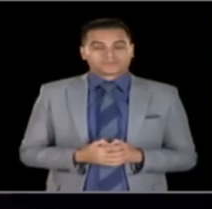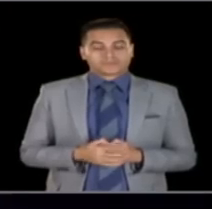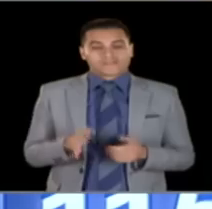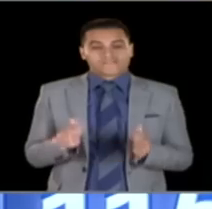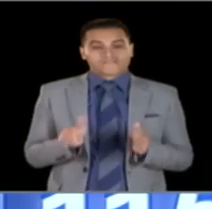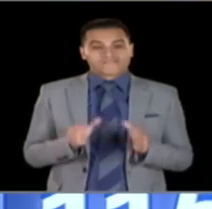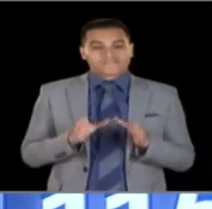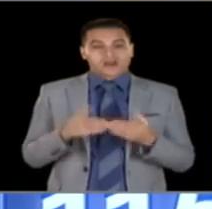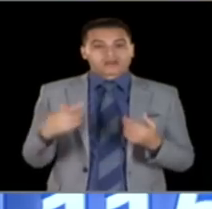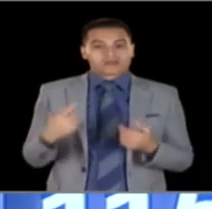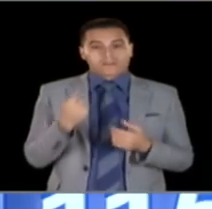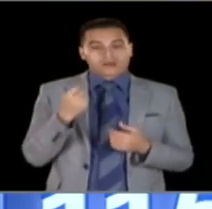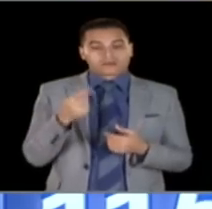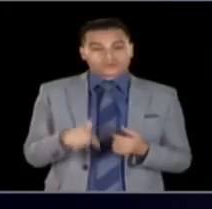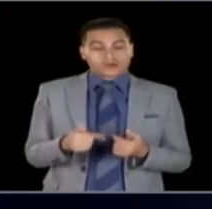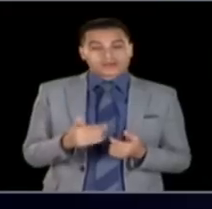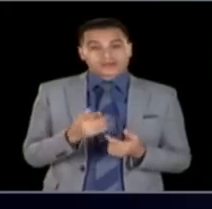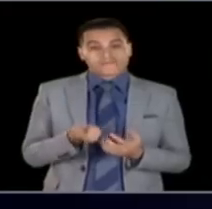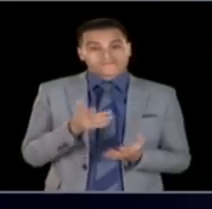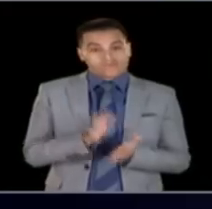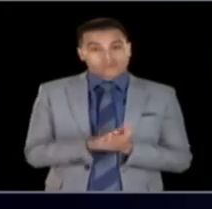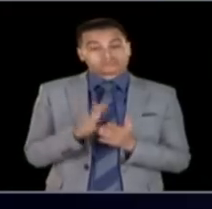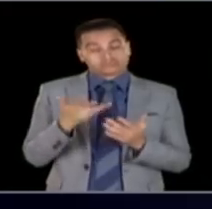فريق الضربة القاضية بقى عندكم أمل